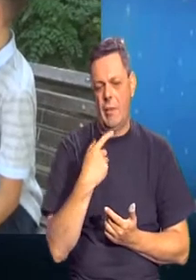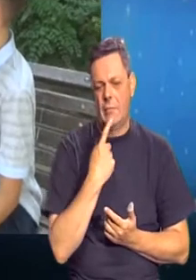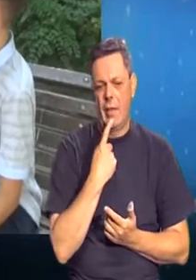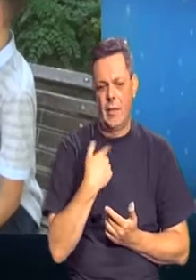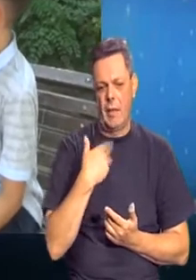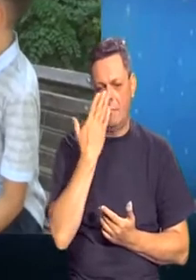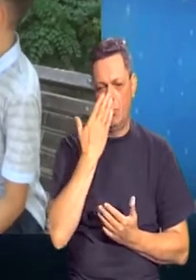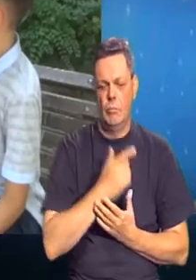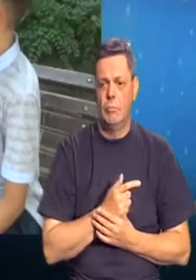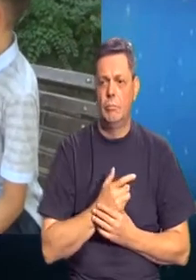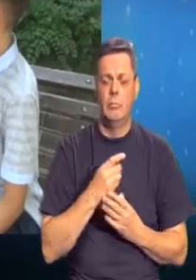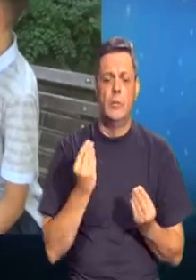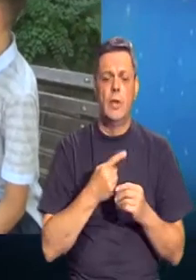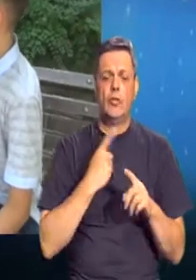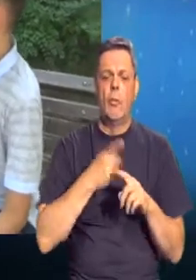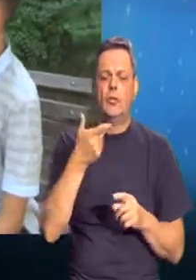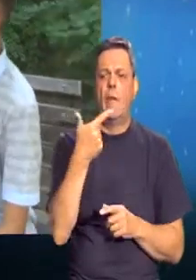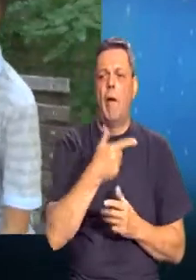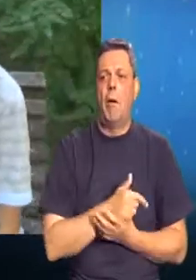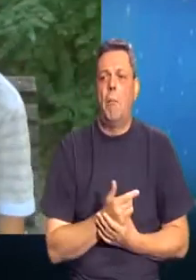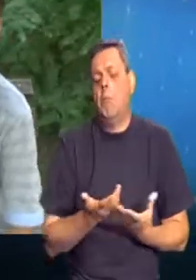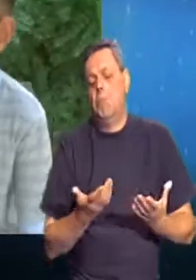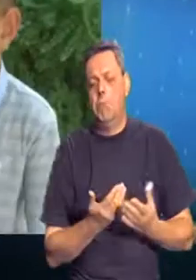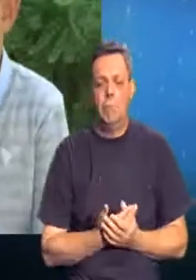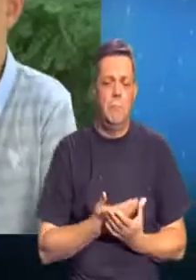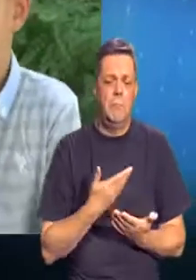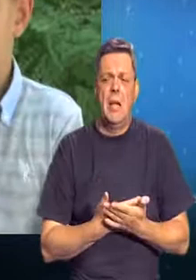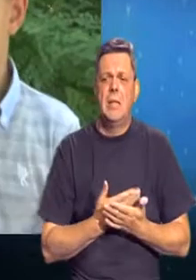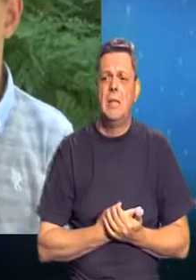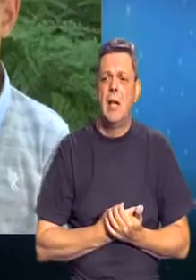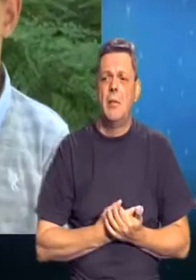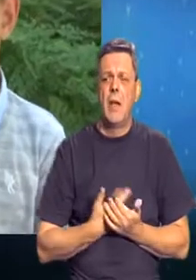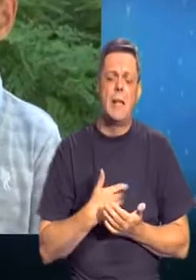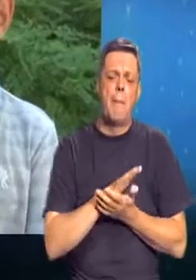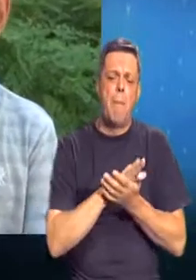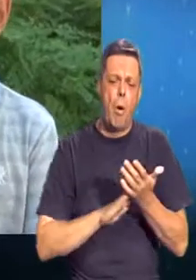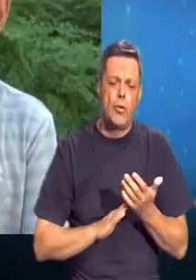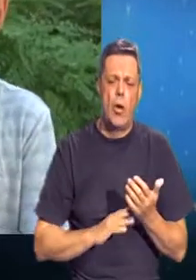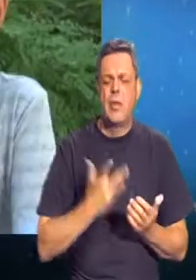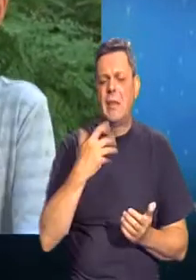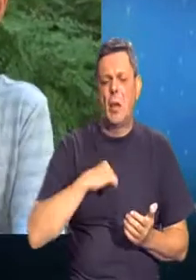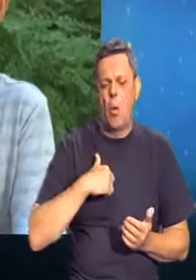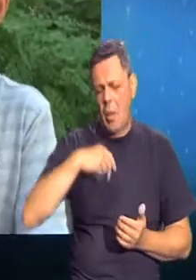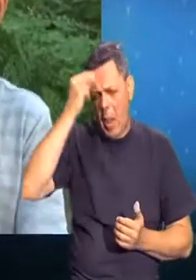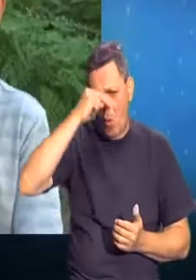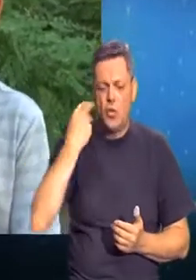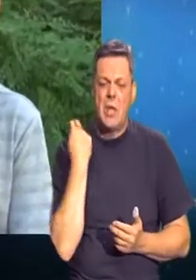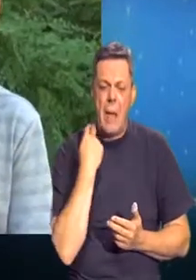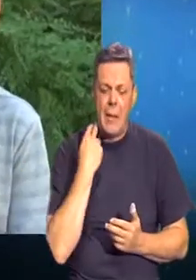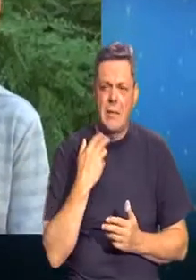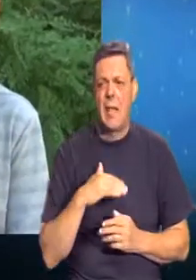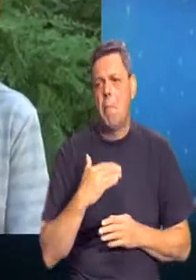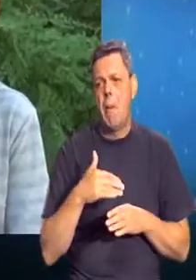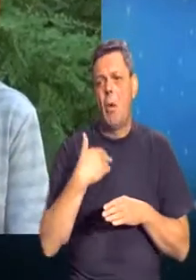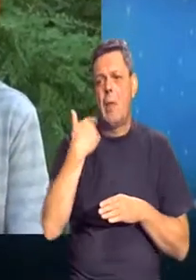engleski. I zašto baš ta dva jezika? Pa, zato što počeo sam sa 3 godine učiti